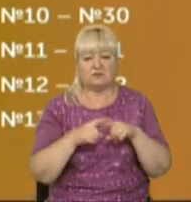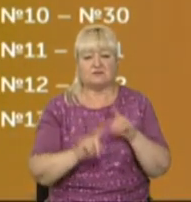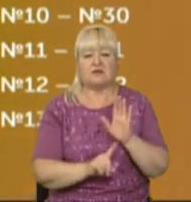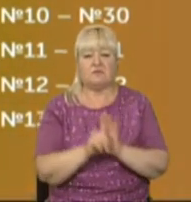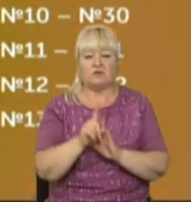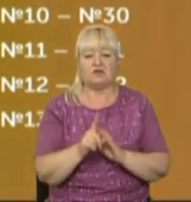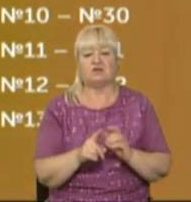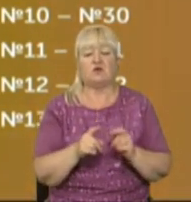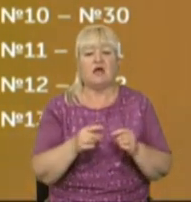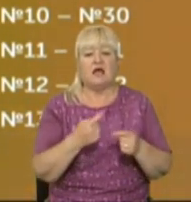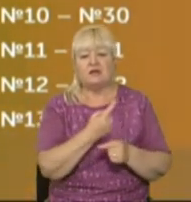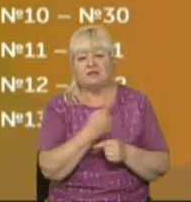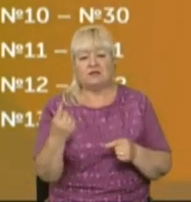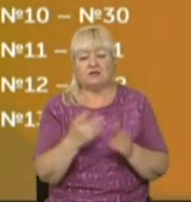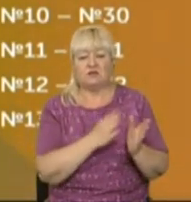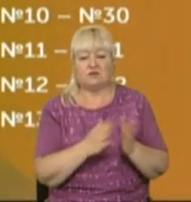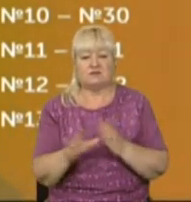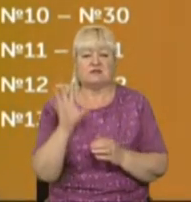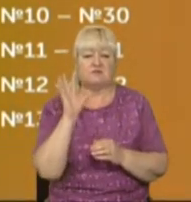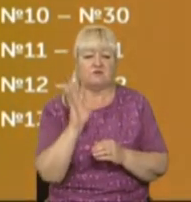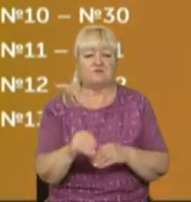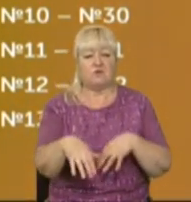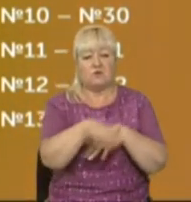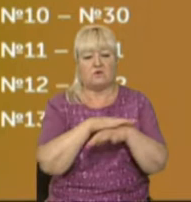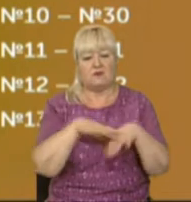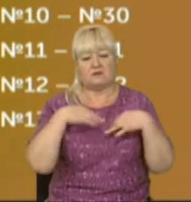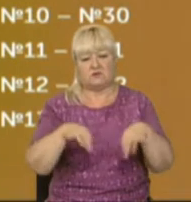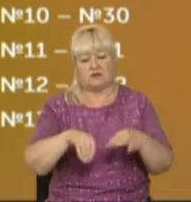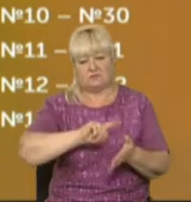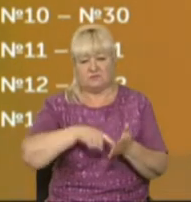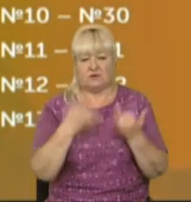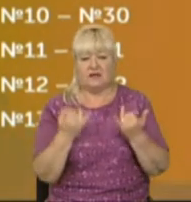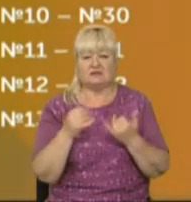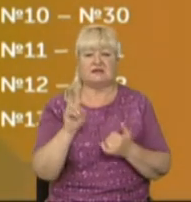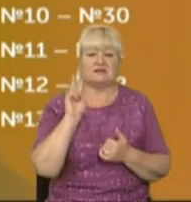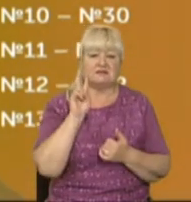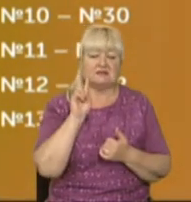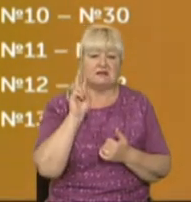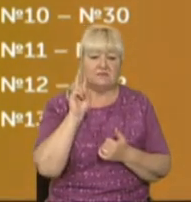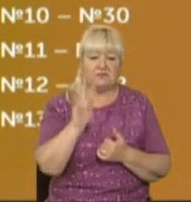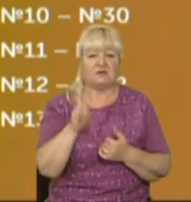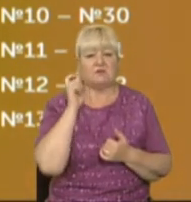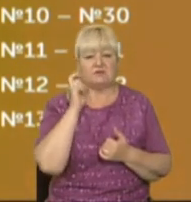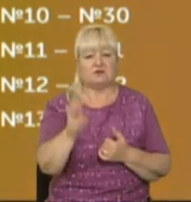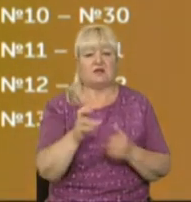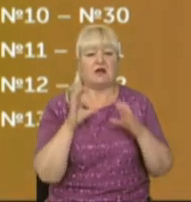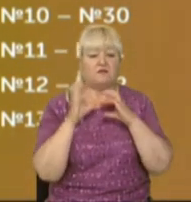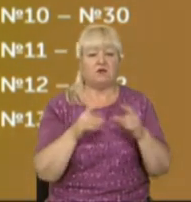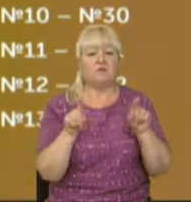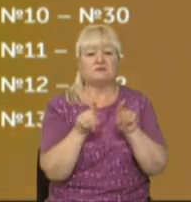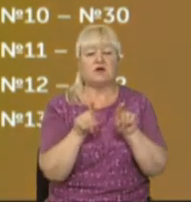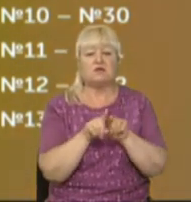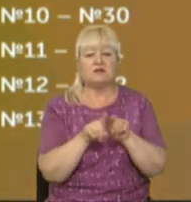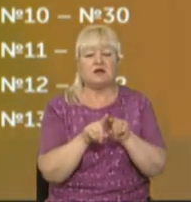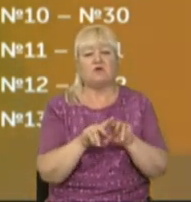єдиної системи нумерації усього громадського транспорту у місті. Зараз трамваї, тролейбуси та автобуси з однаковими номерами